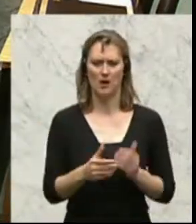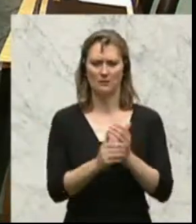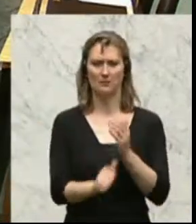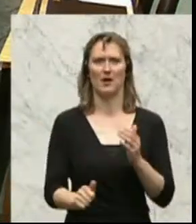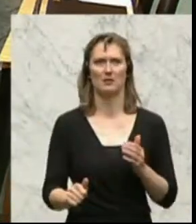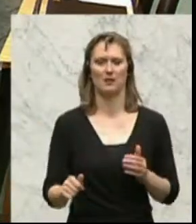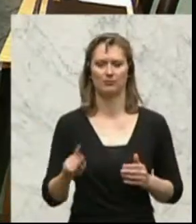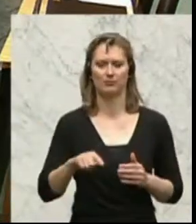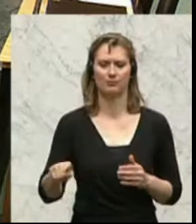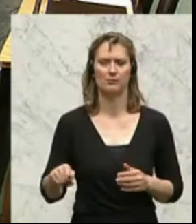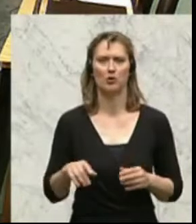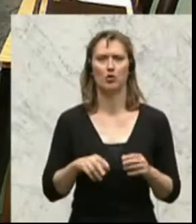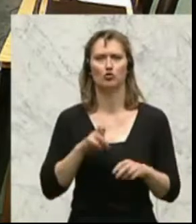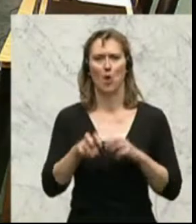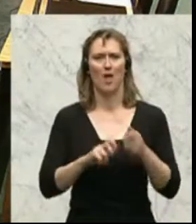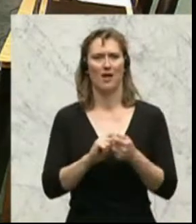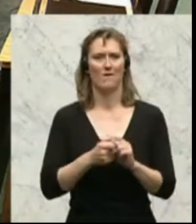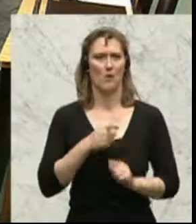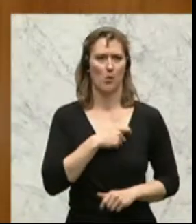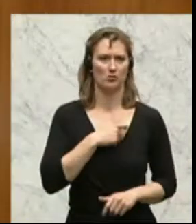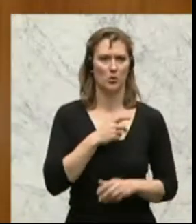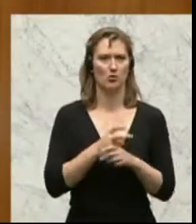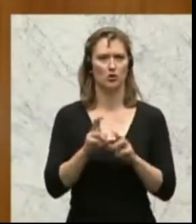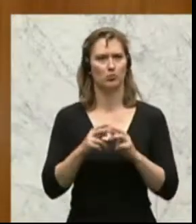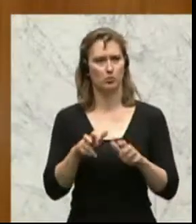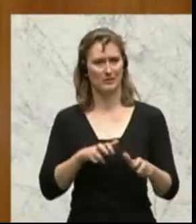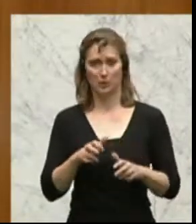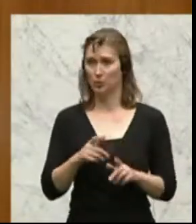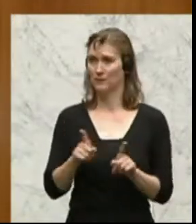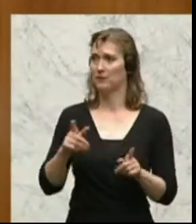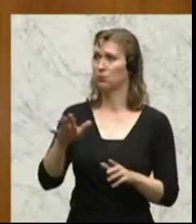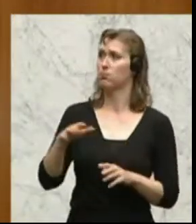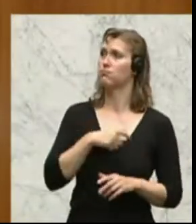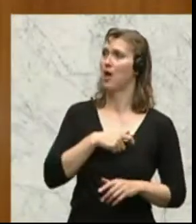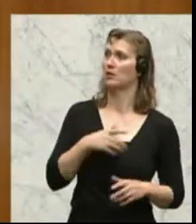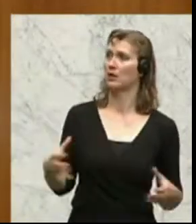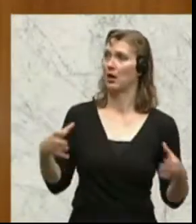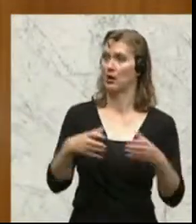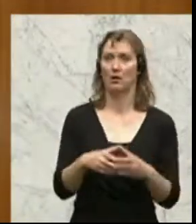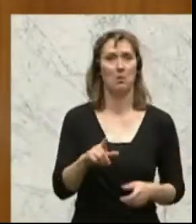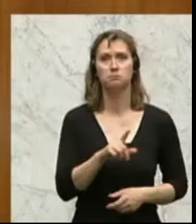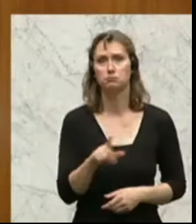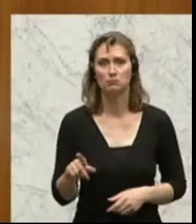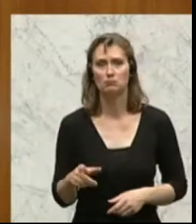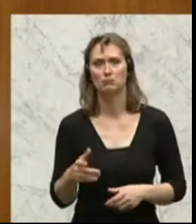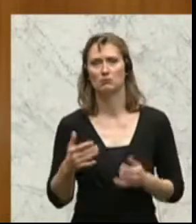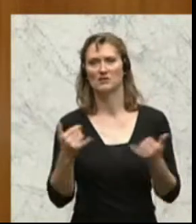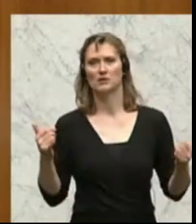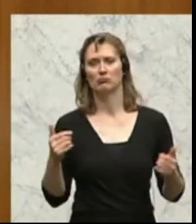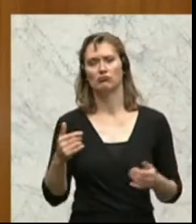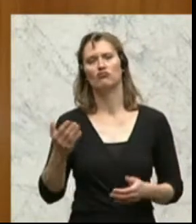die Steuerreformkommission der österreichischen Bundesregierung erfolgte nicht nach der Parteizugehörigkeit der Personen. Sie orientiert sich an den Vorgaben